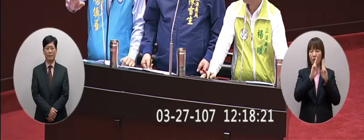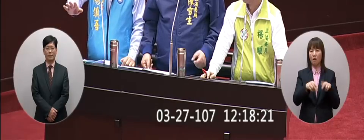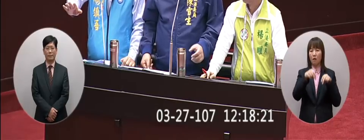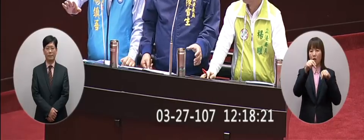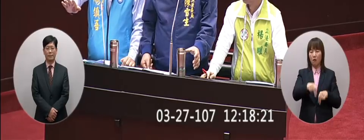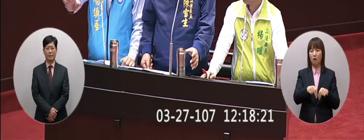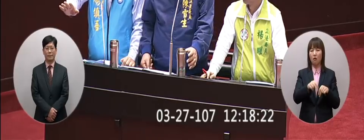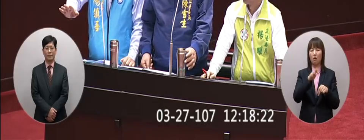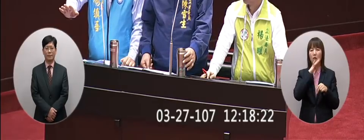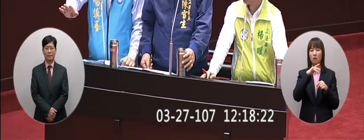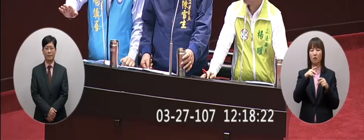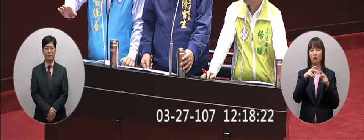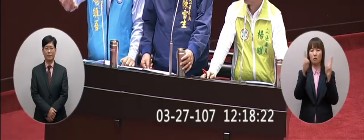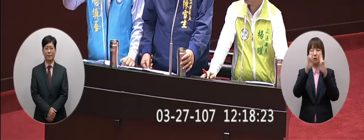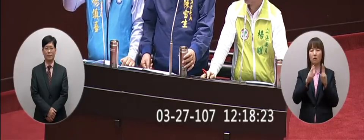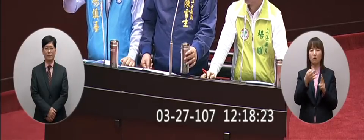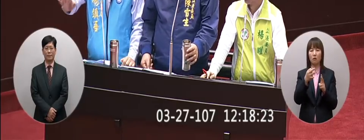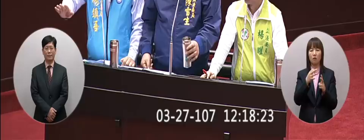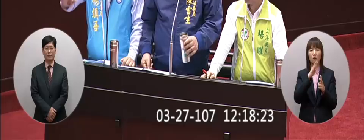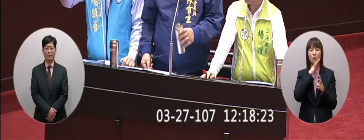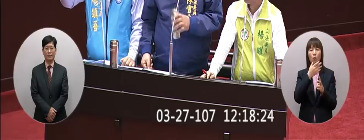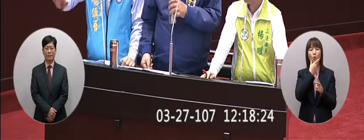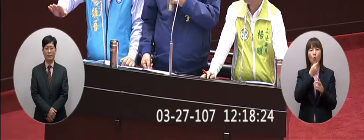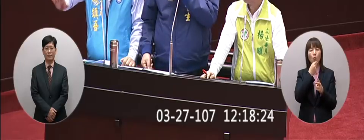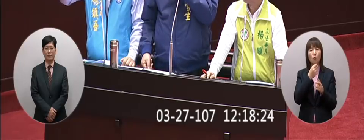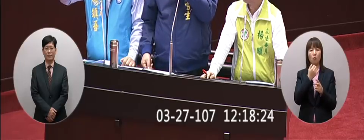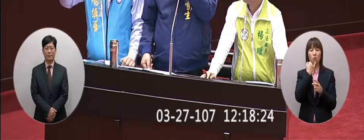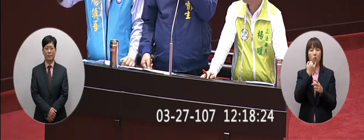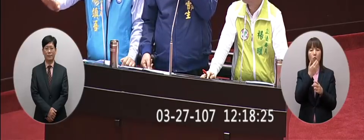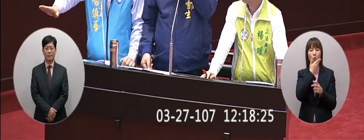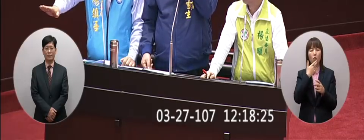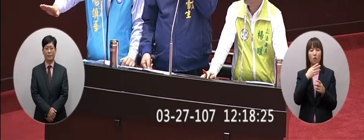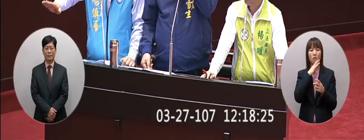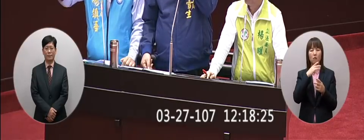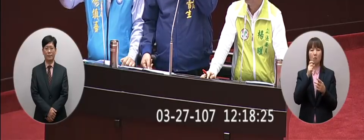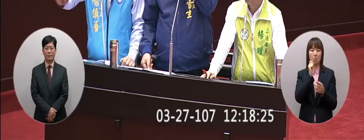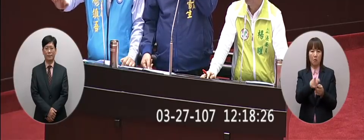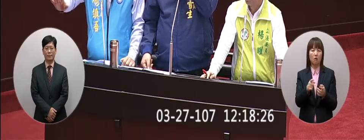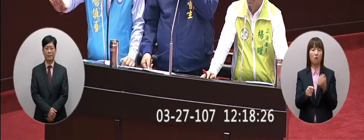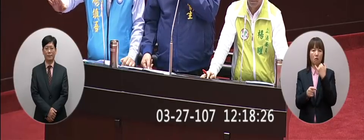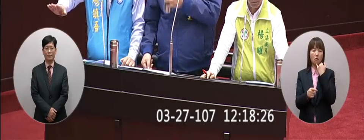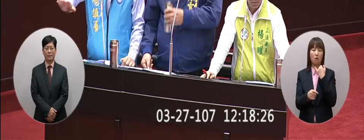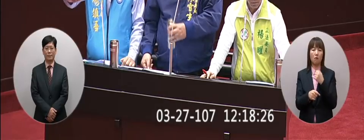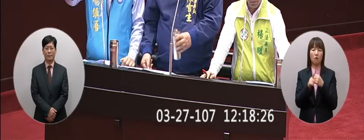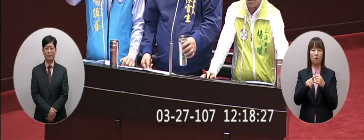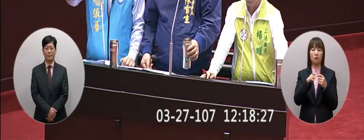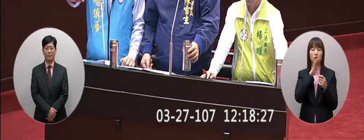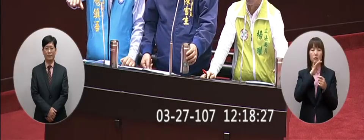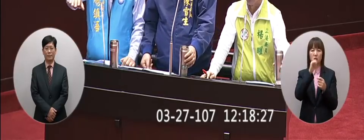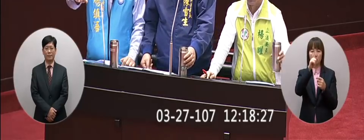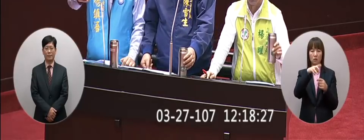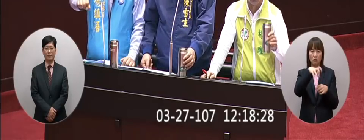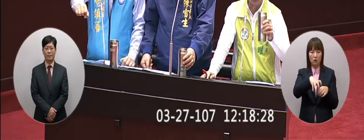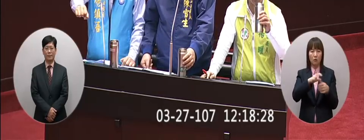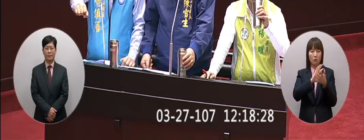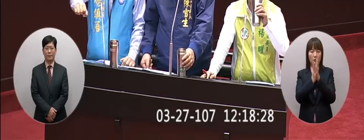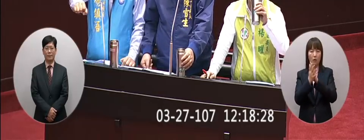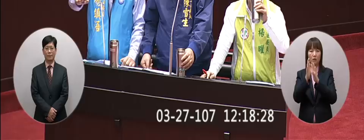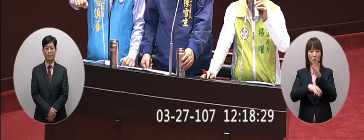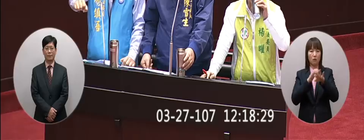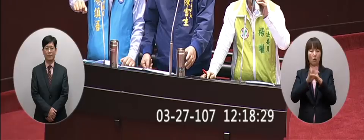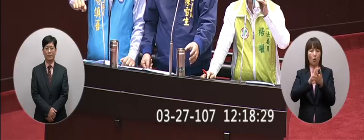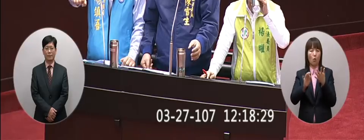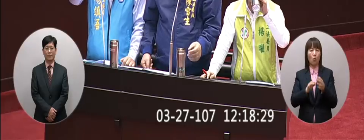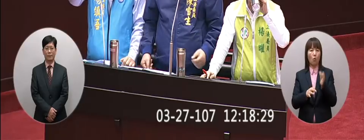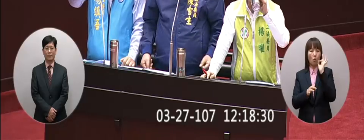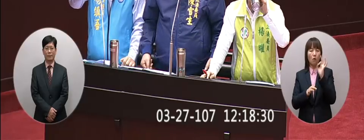这个趸售的这个电价，又可以享受到最高的电价收购，因为他每单位的发电成本变高了，